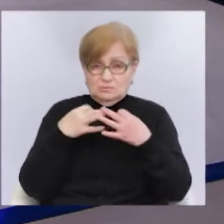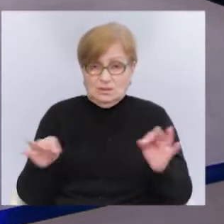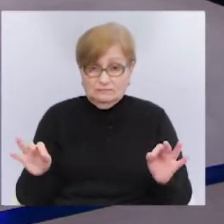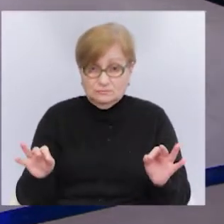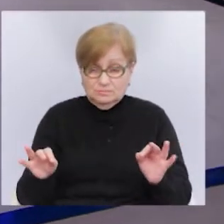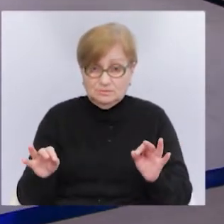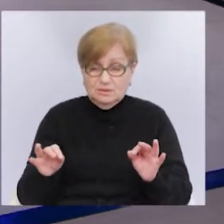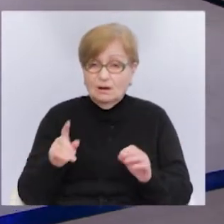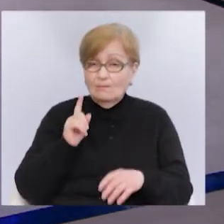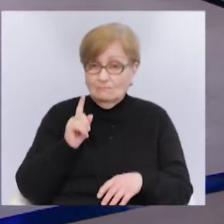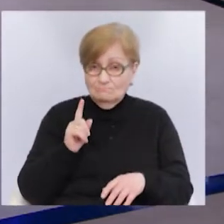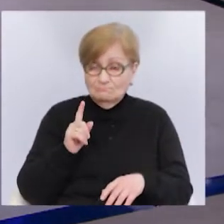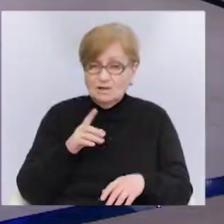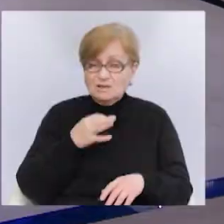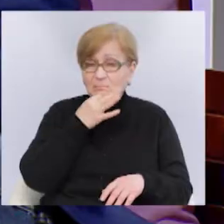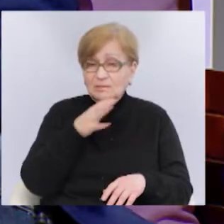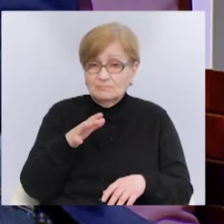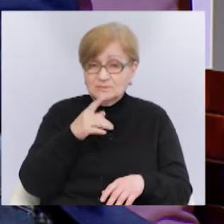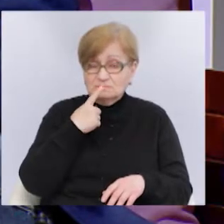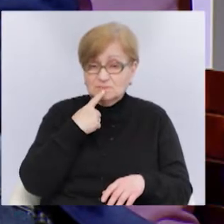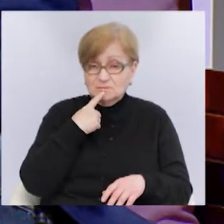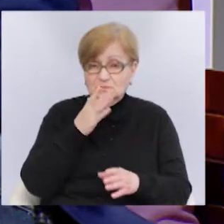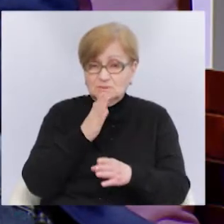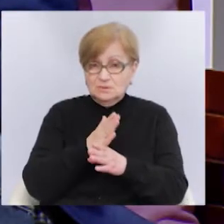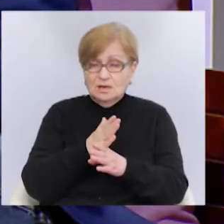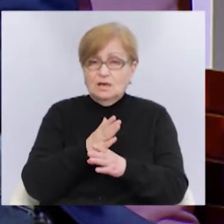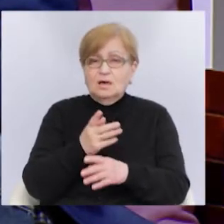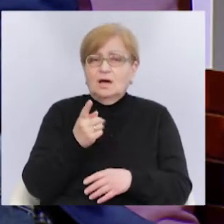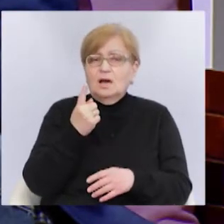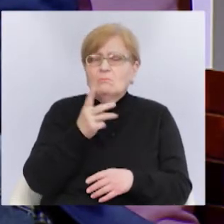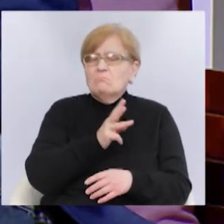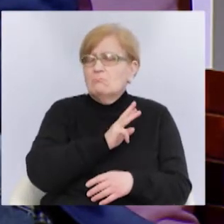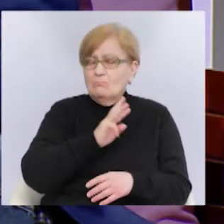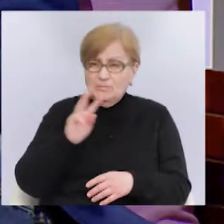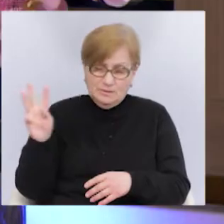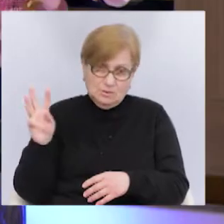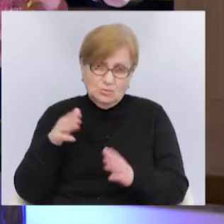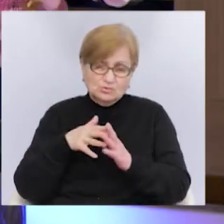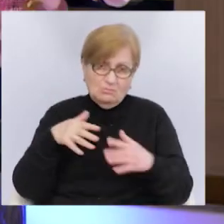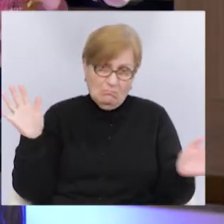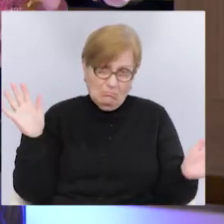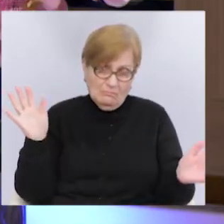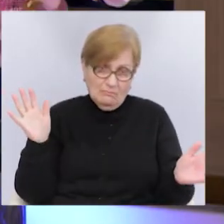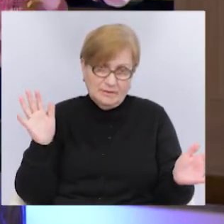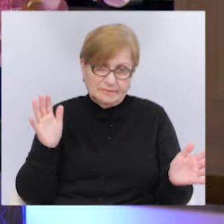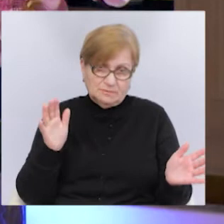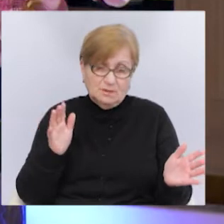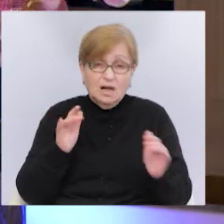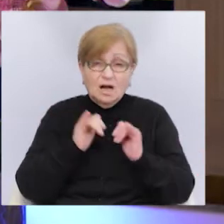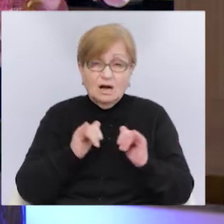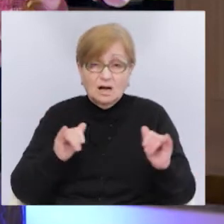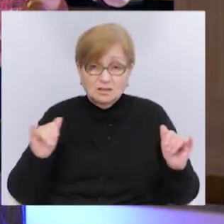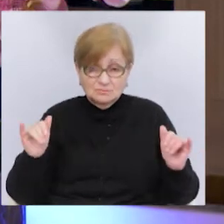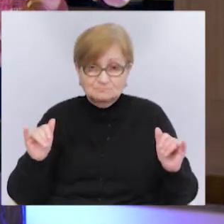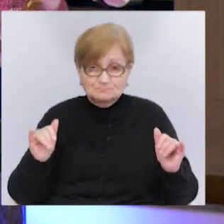მაგრამ ნებისმიერ ენაში ასევე რეალურად არის მილიონზე მეტი ლექსიკური ერთეული. და ეხლა, ნუ განვითარების თვალსაზრისით,